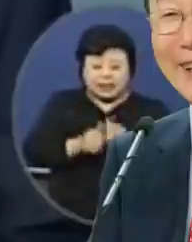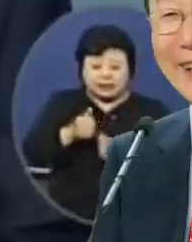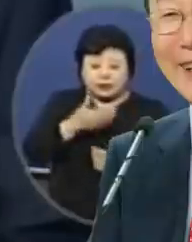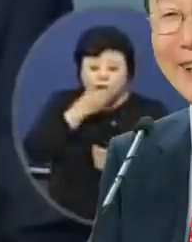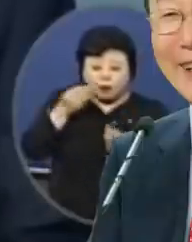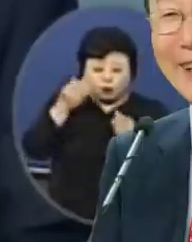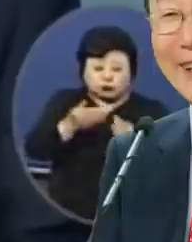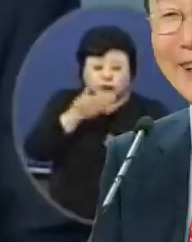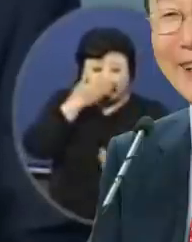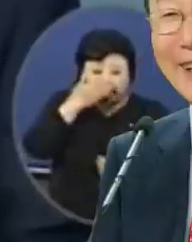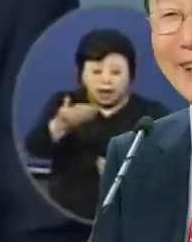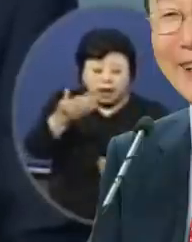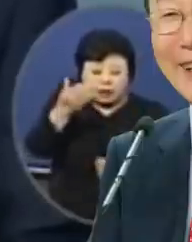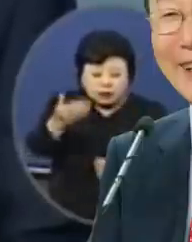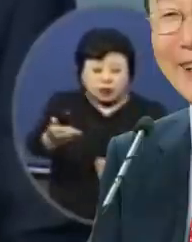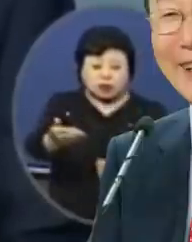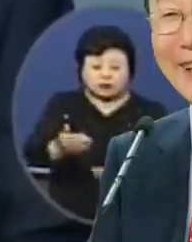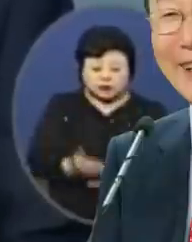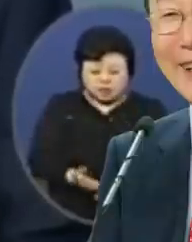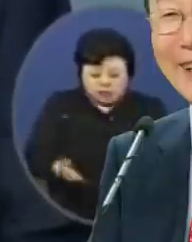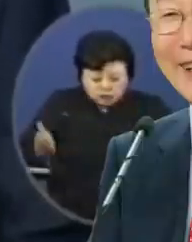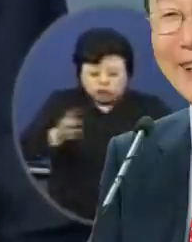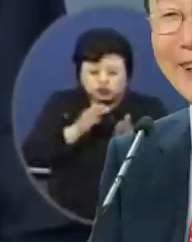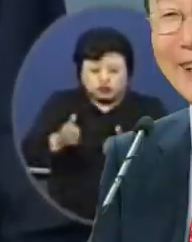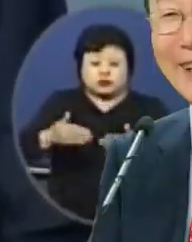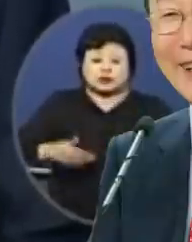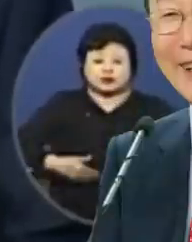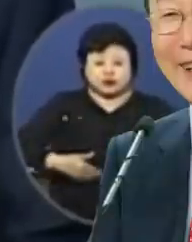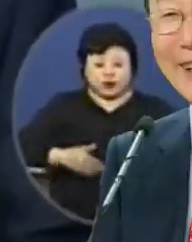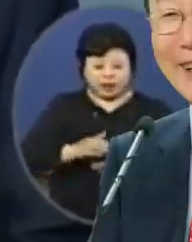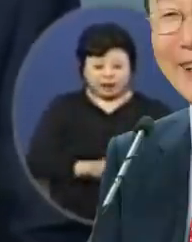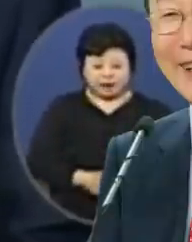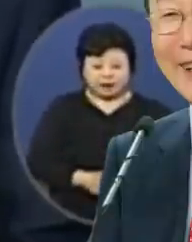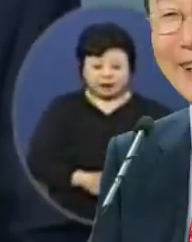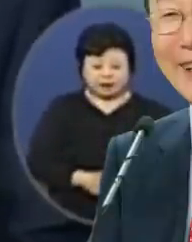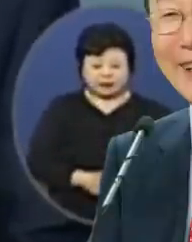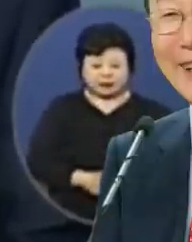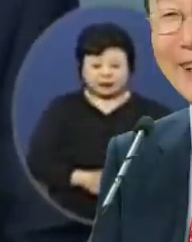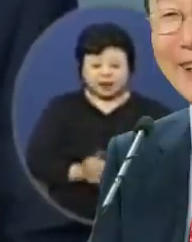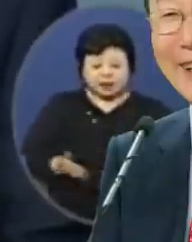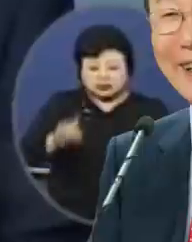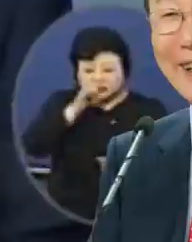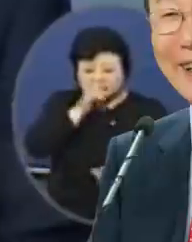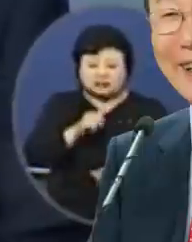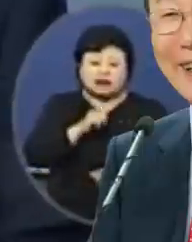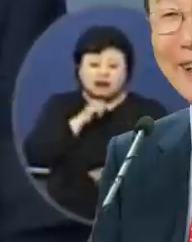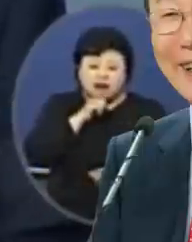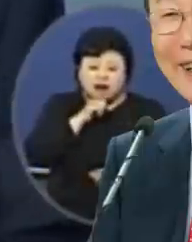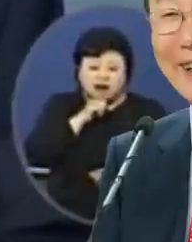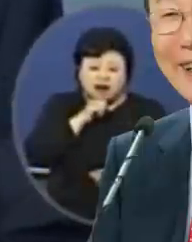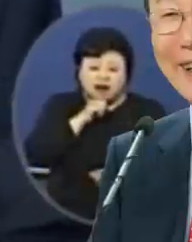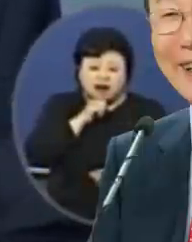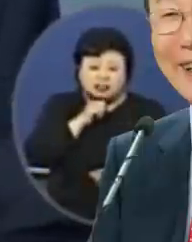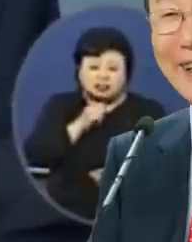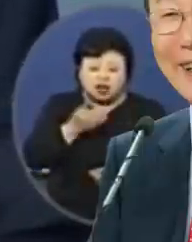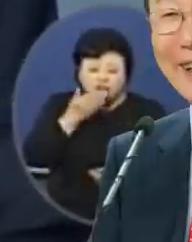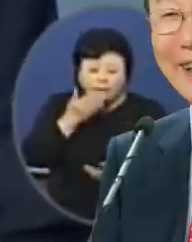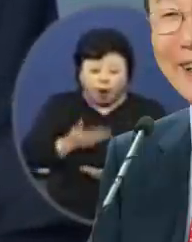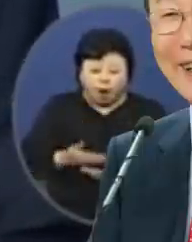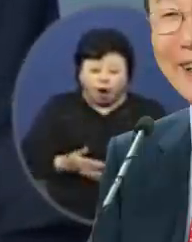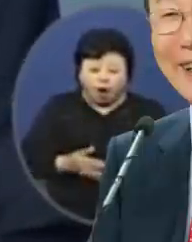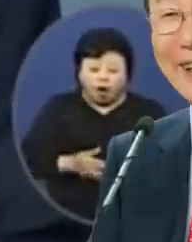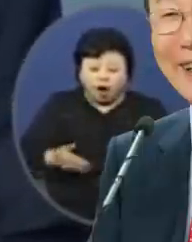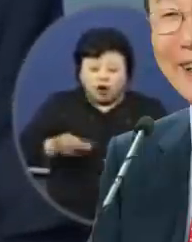복을 줄 수 있도록 여러분 그릇을 준비해야 되는 것입니다. 그릇이 있는 거지는 얻어먹을 수 있어도 그릇이 없는